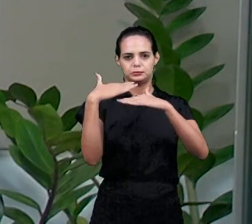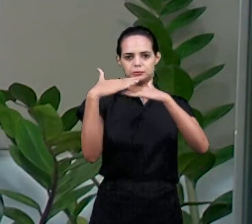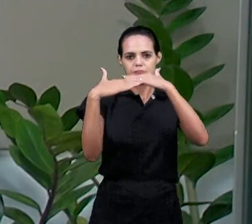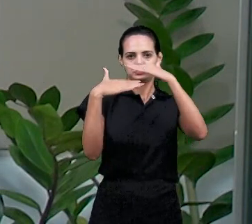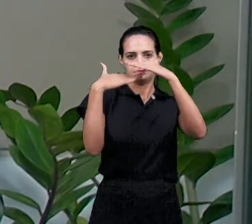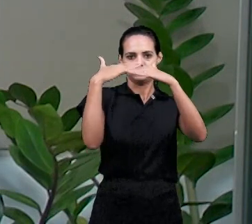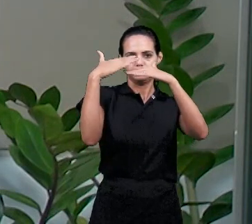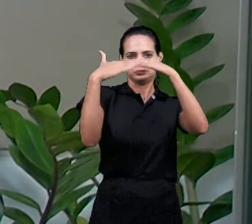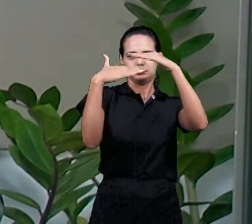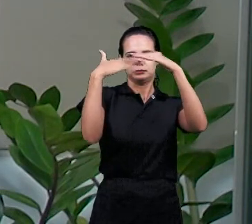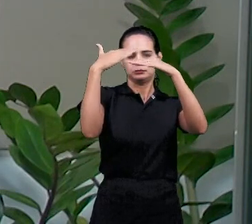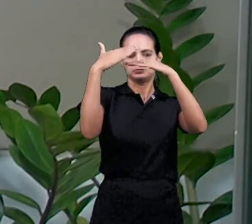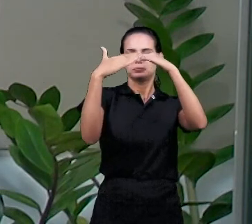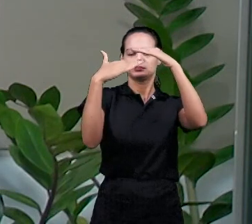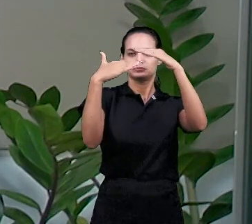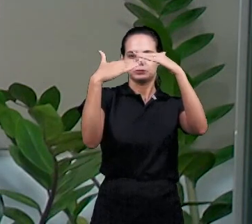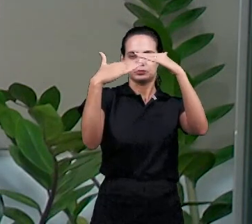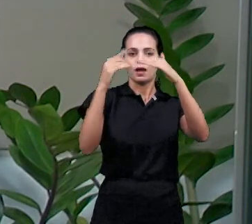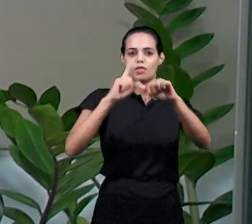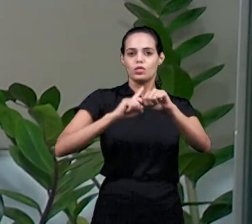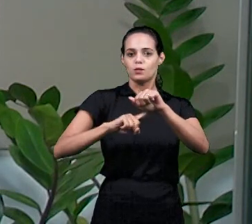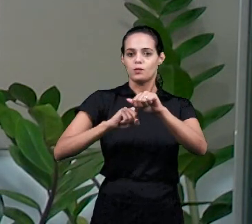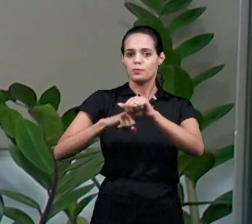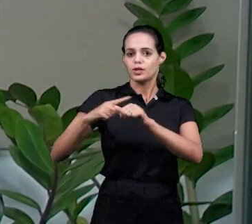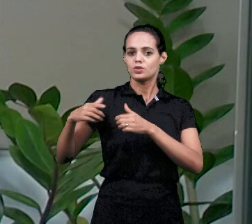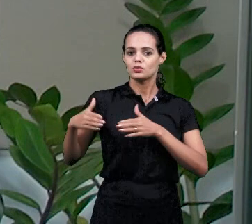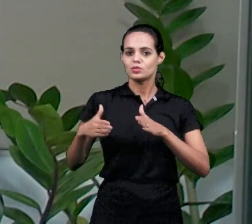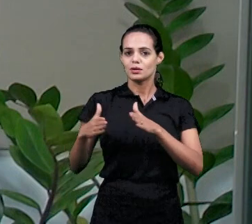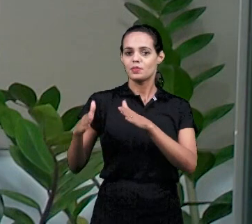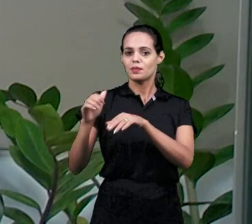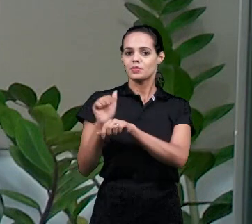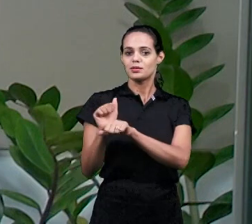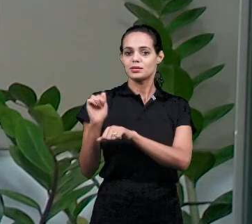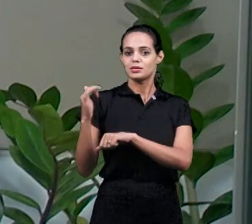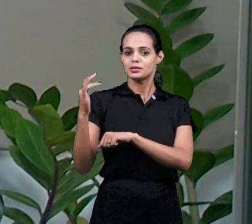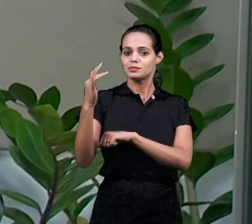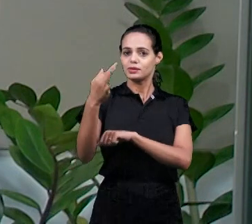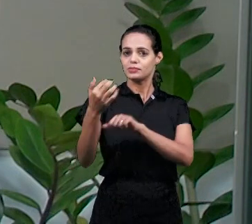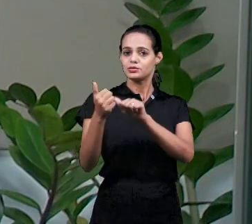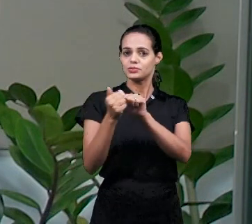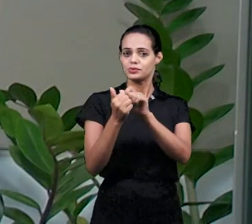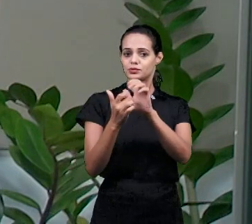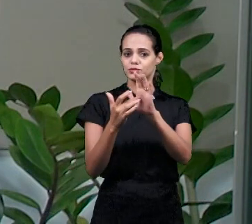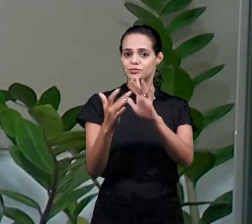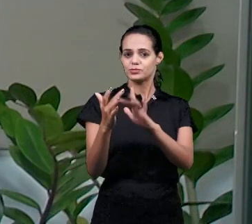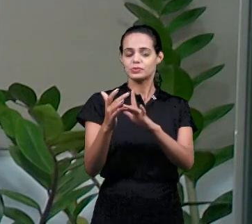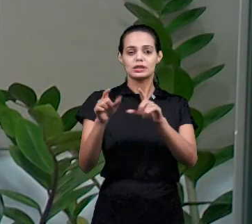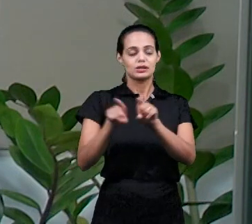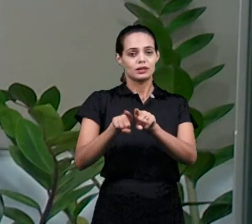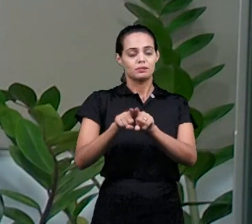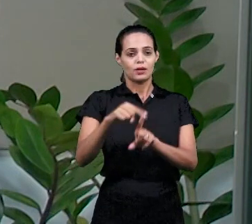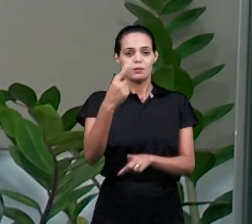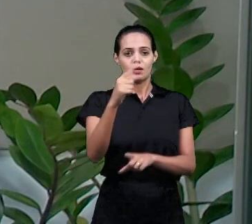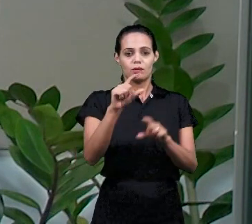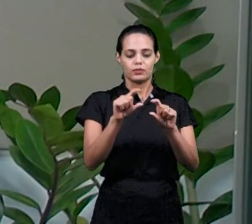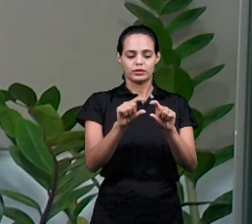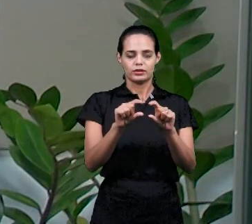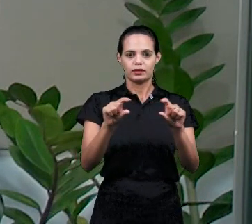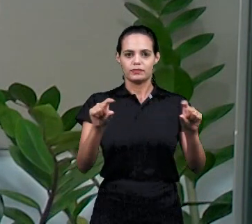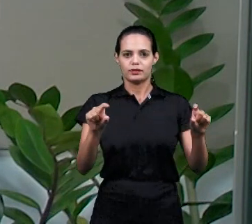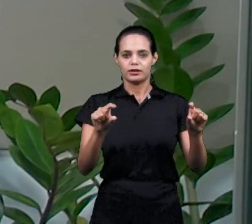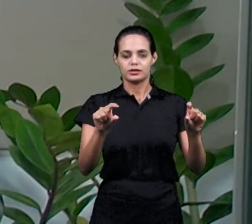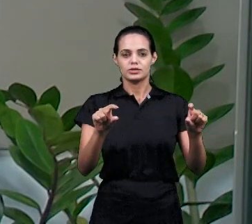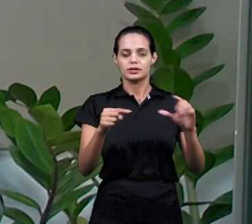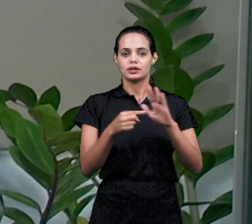de l'espérance. Il fait un commentaire sur le sujet et aussi sur l'autre phrase à propos du ministère.